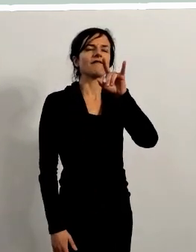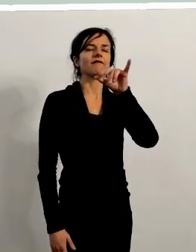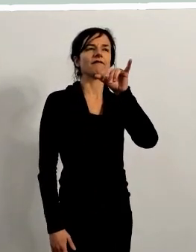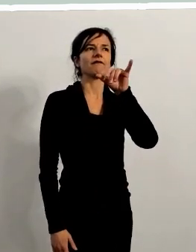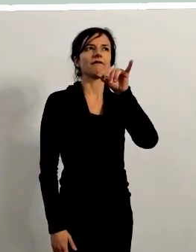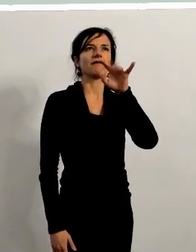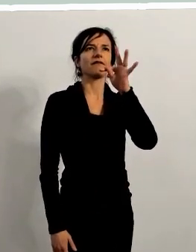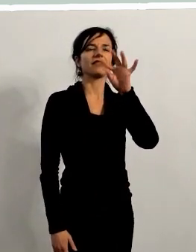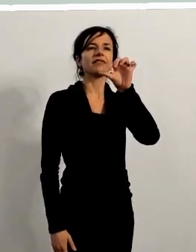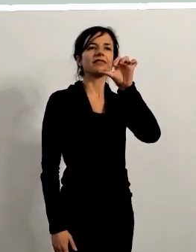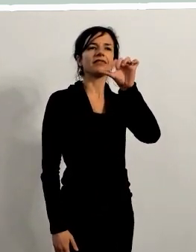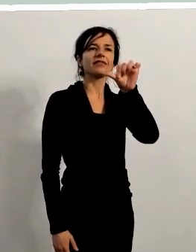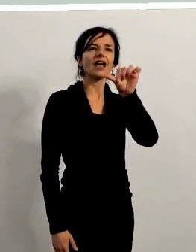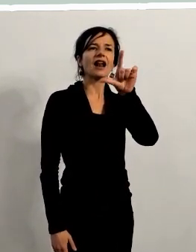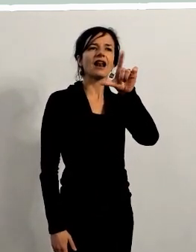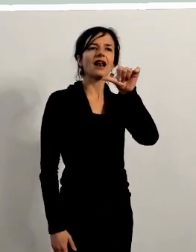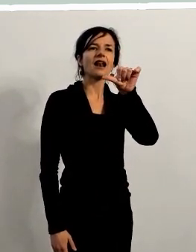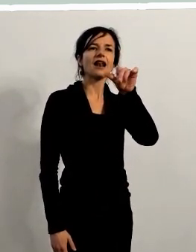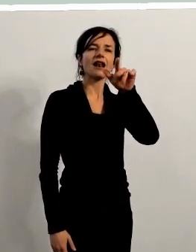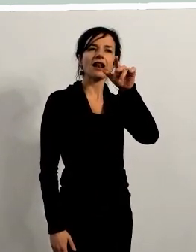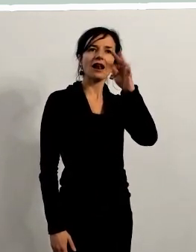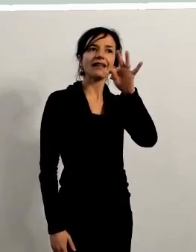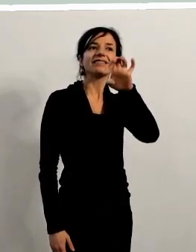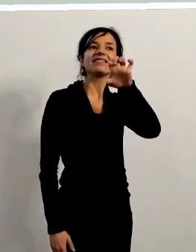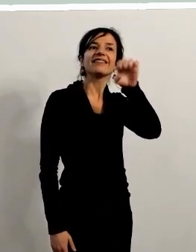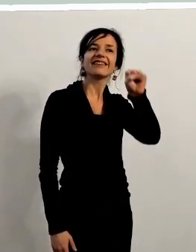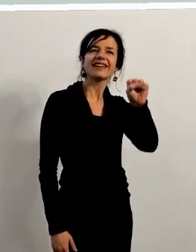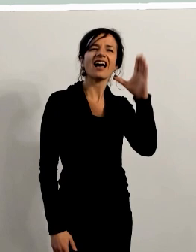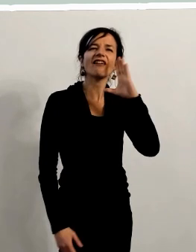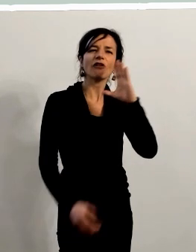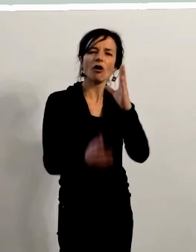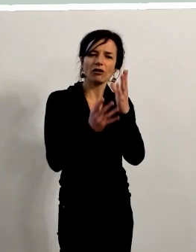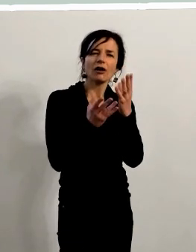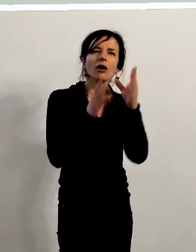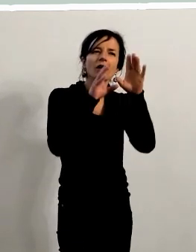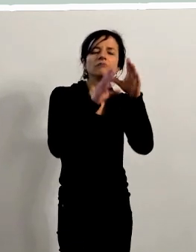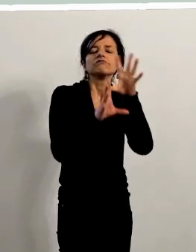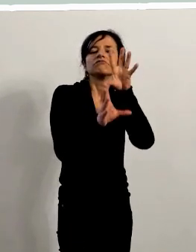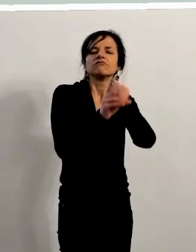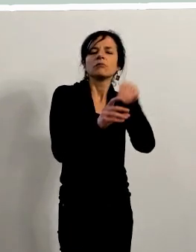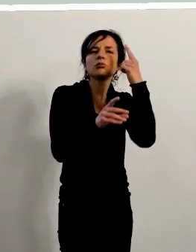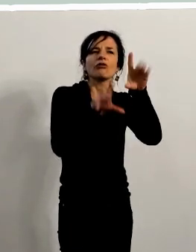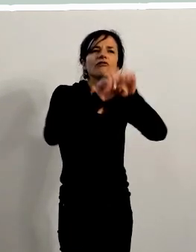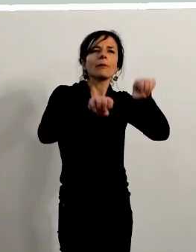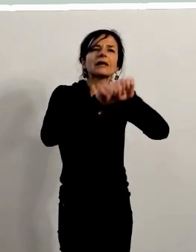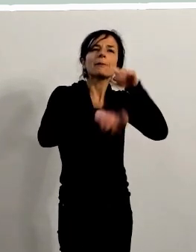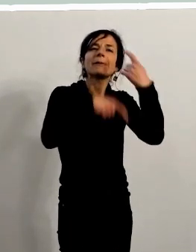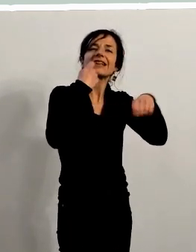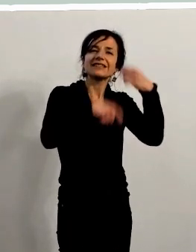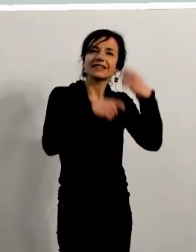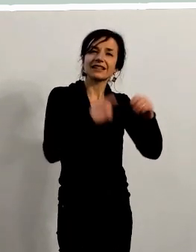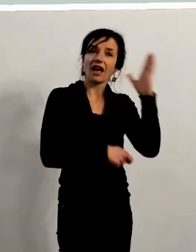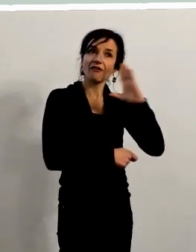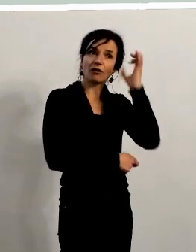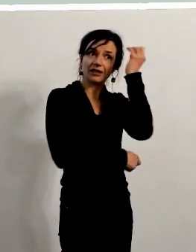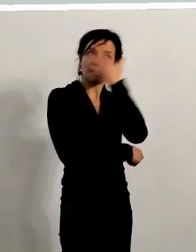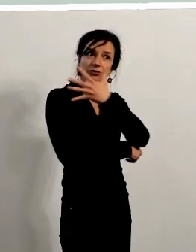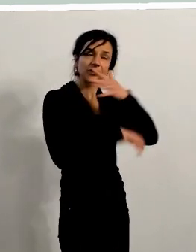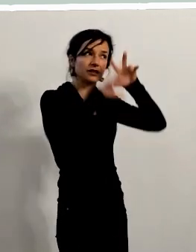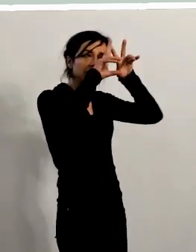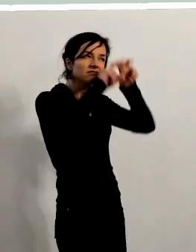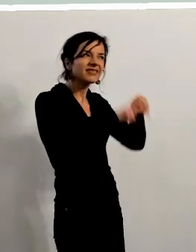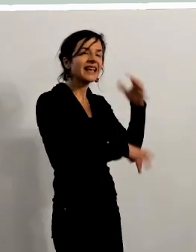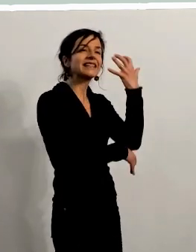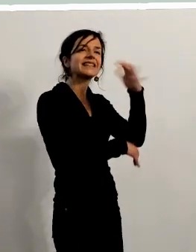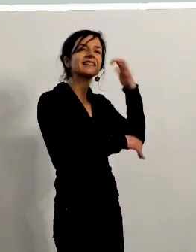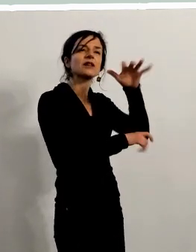sont des plastifiants importants. Là, c'est une étude qui a été réalisée aux États-Unis sur environ 500 patients pris en charge